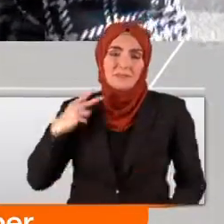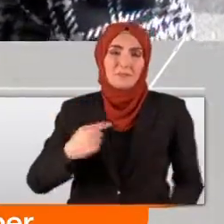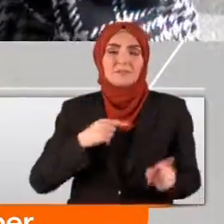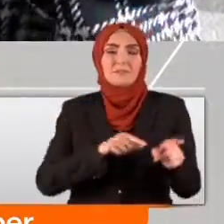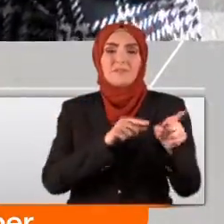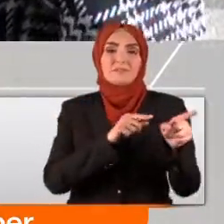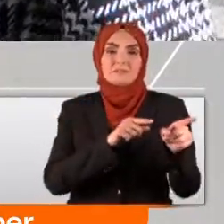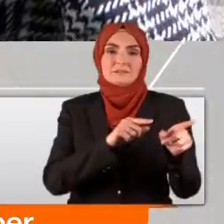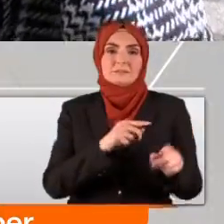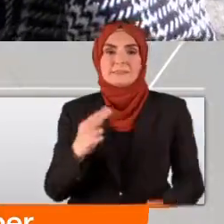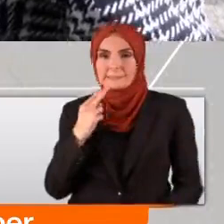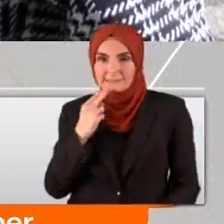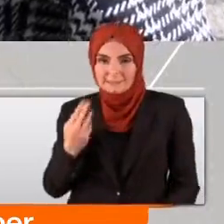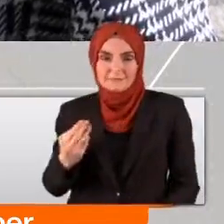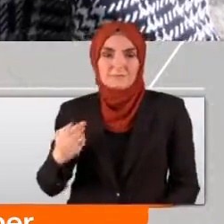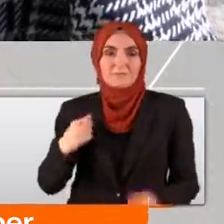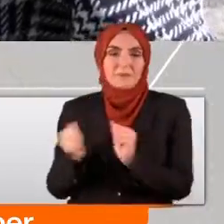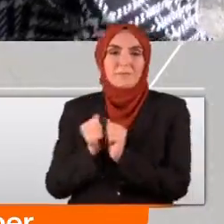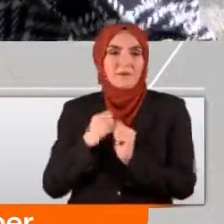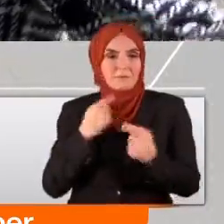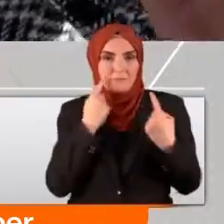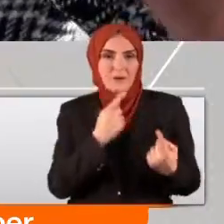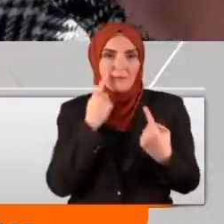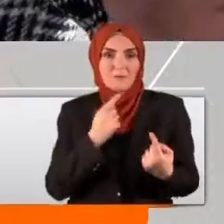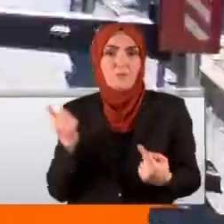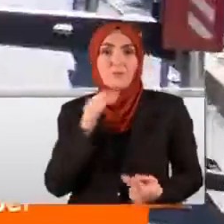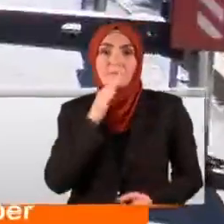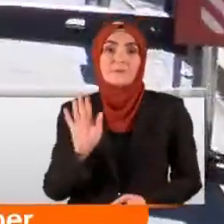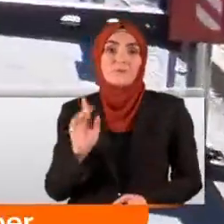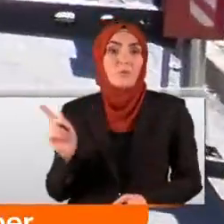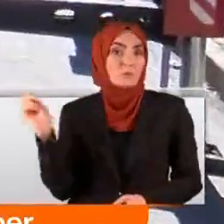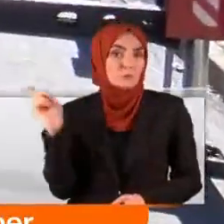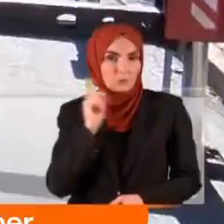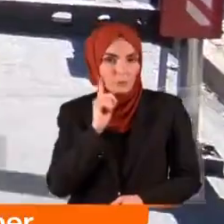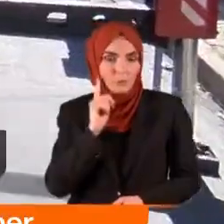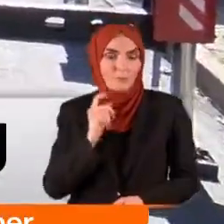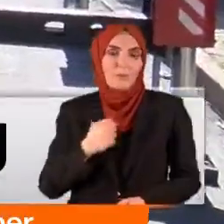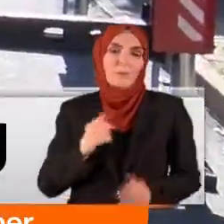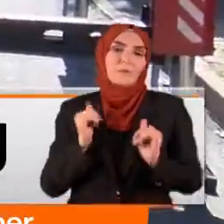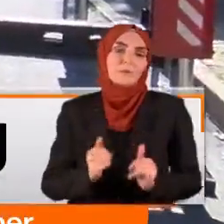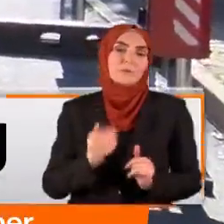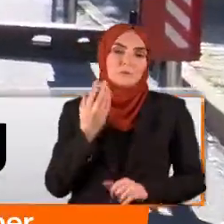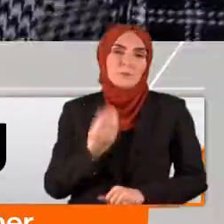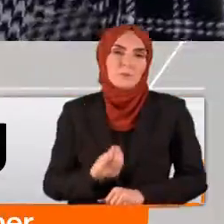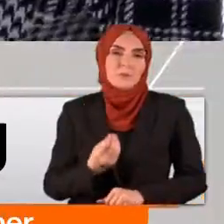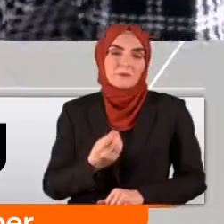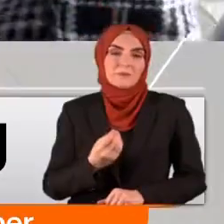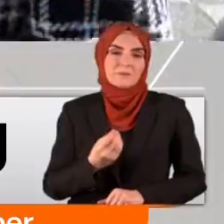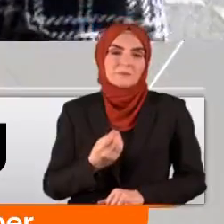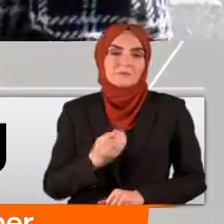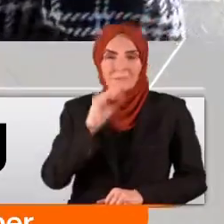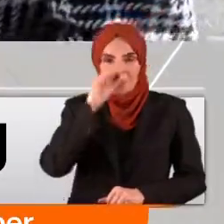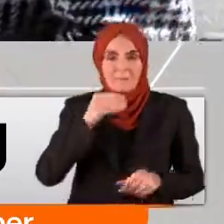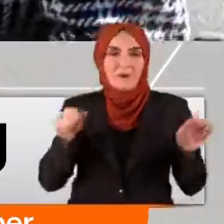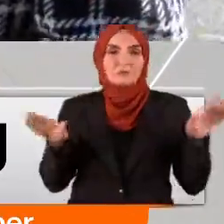de kızımla biz bakıyoruz, onun daha haberi yok. Duyarsa ondan halimiz berbat. Papağanı yakalamak için itfaiye devreye girdi. İtfaiye